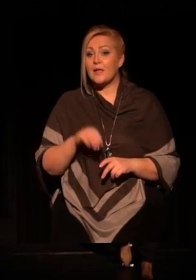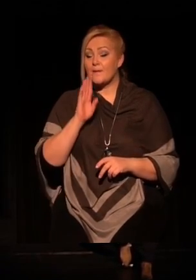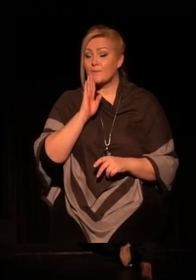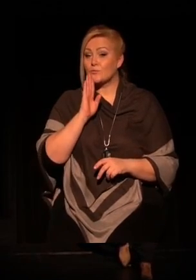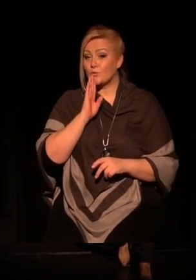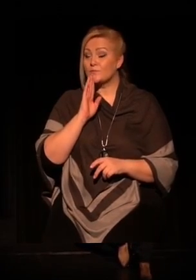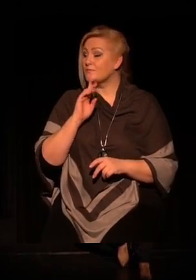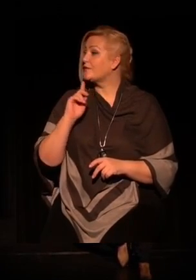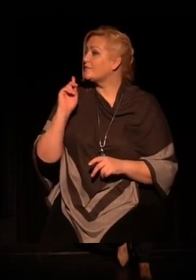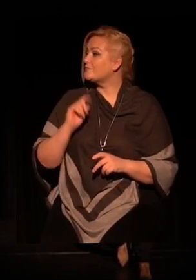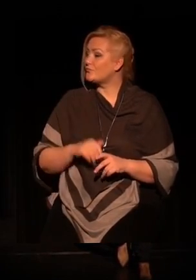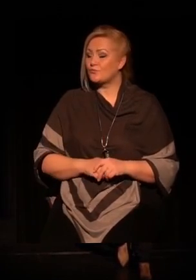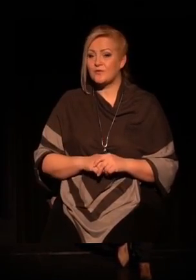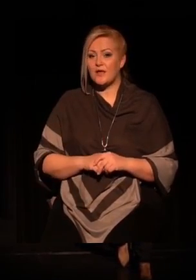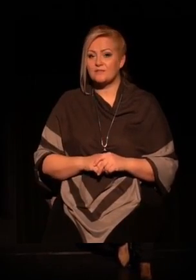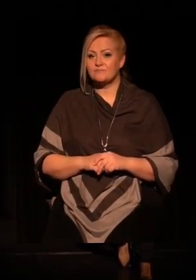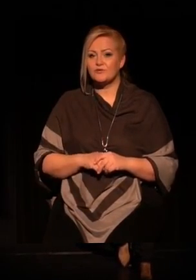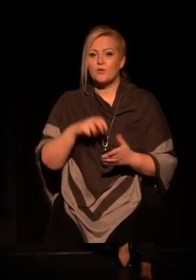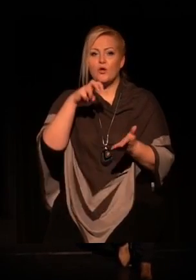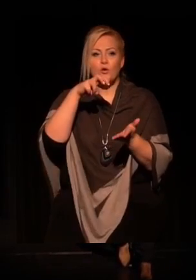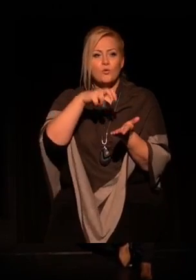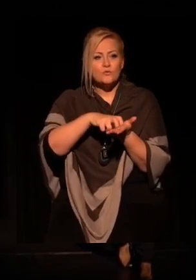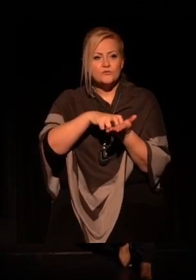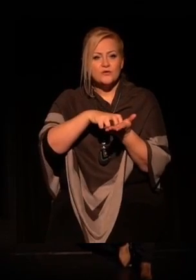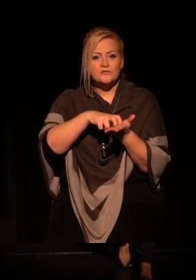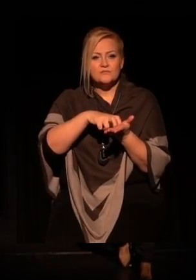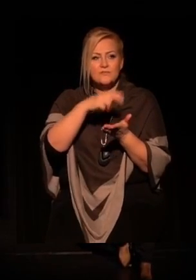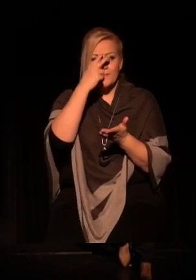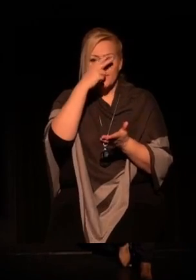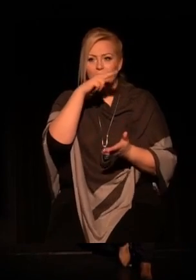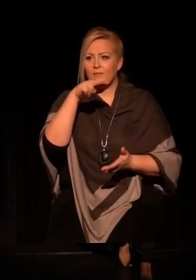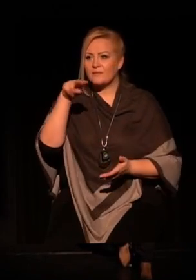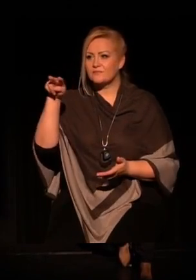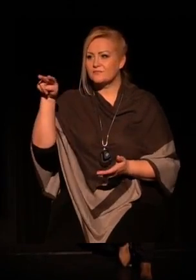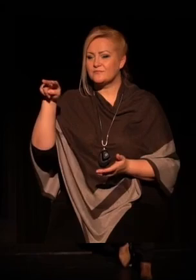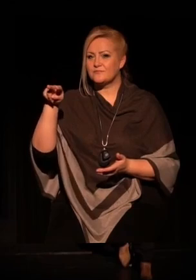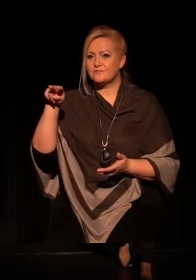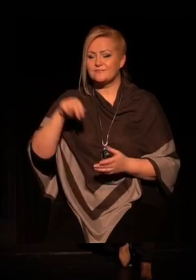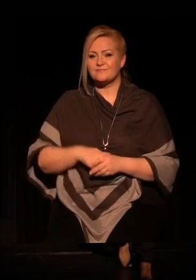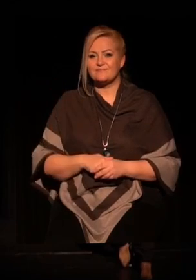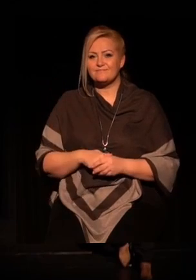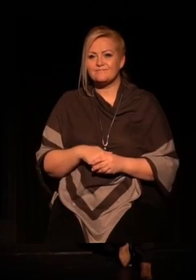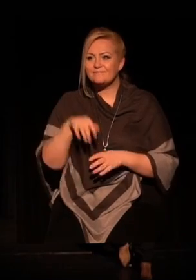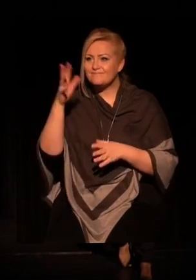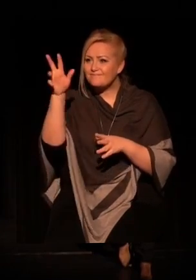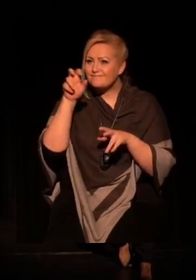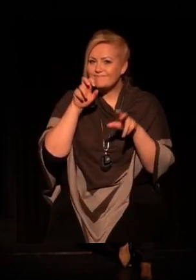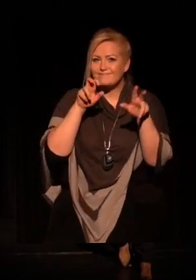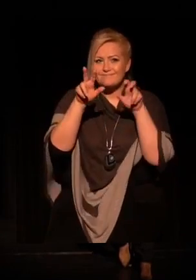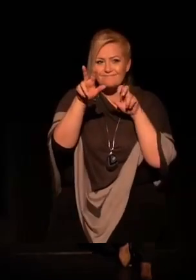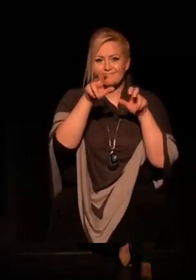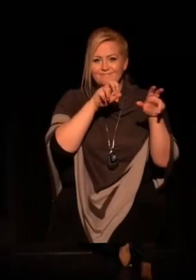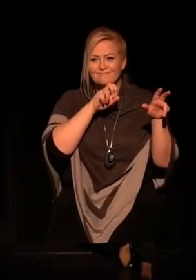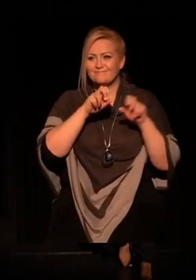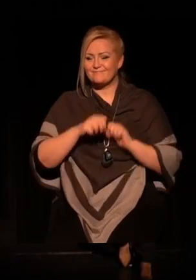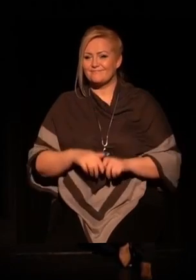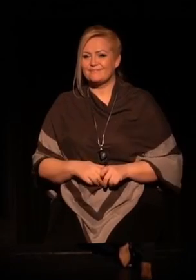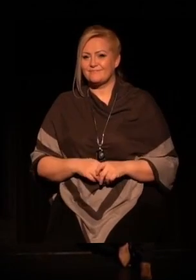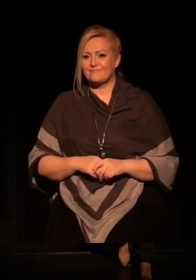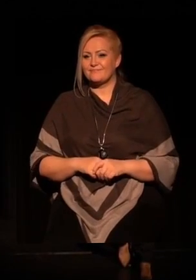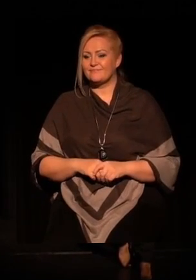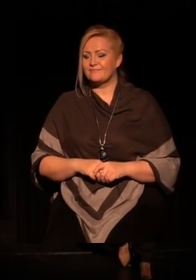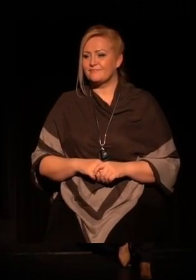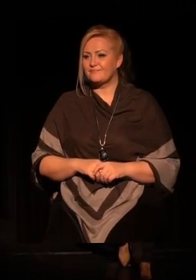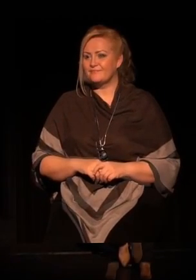tym wierzchołku usiąść od czasu do czasu, napawać się tymi widokami i